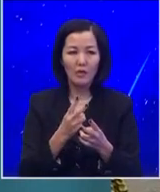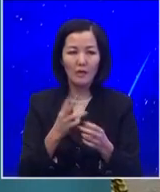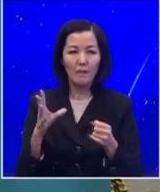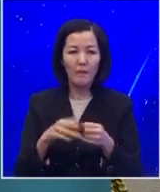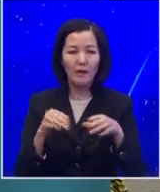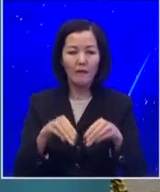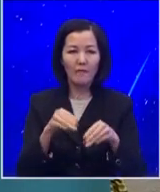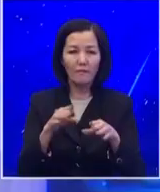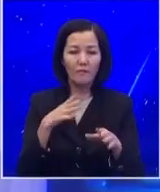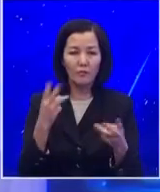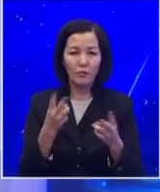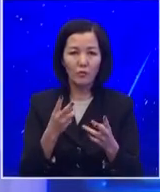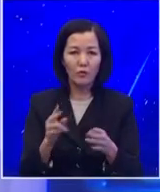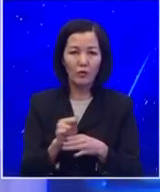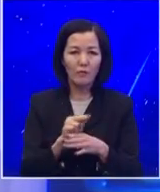арочной сетью.